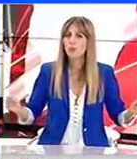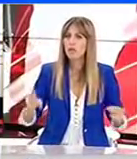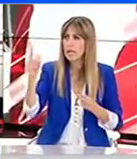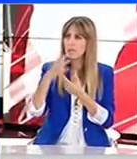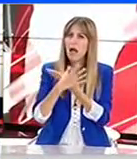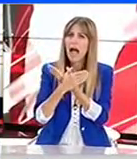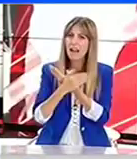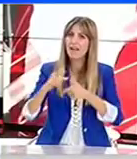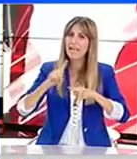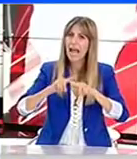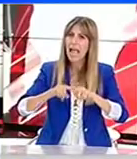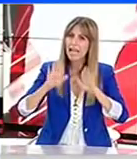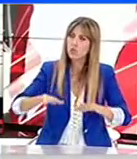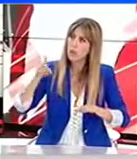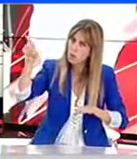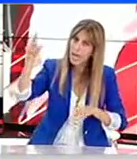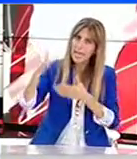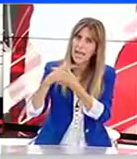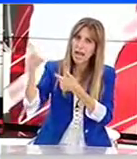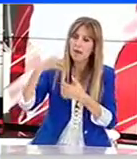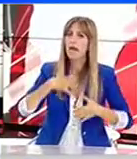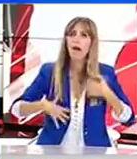θέμα σε σχέση με αυτά τα οποία αναφέρατε.